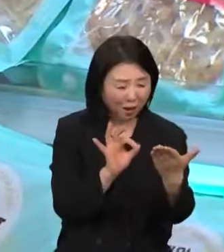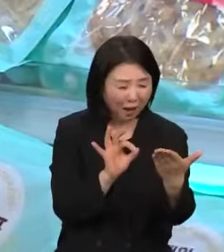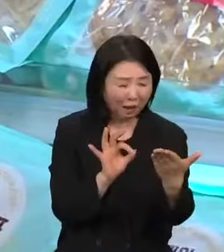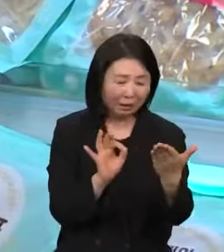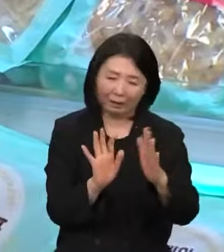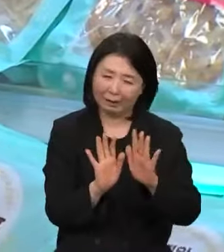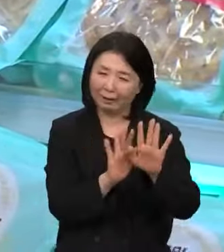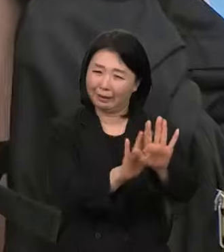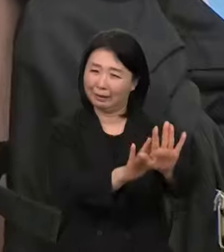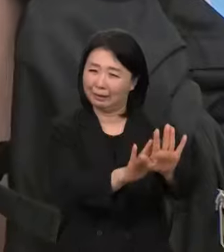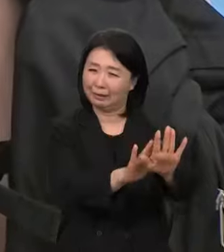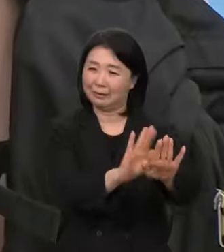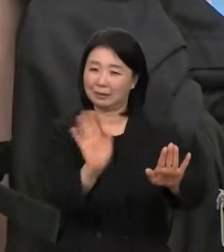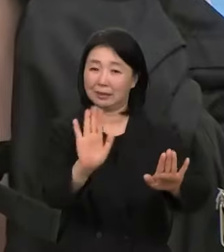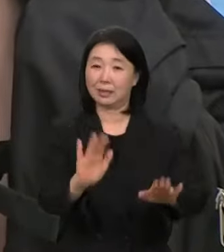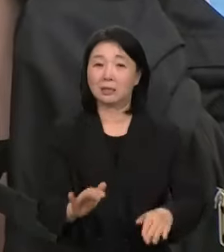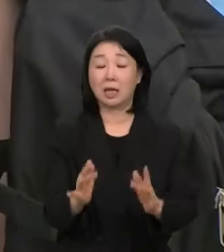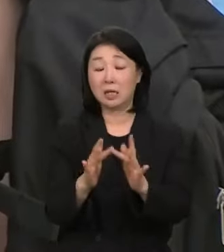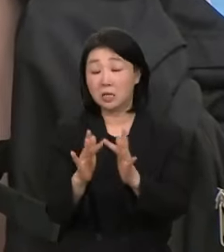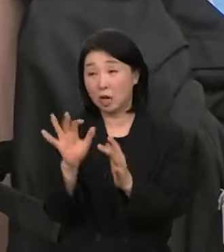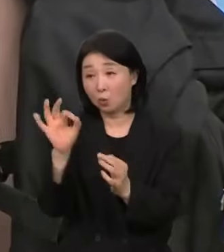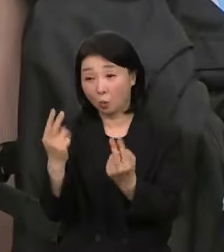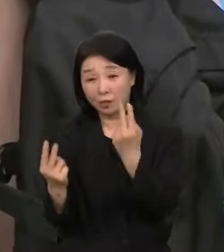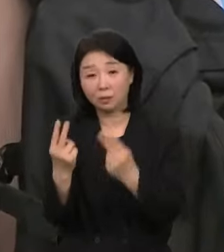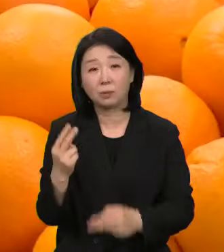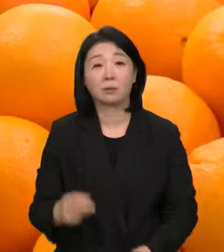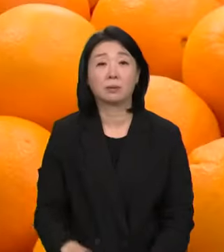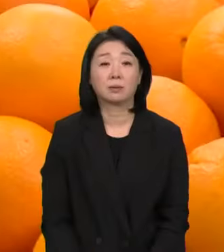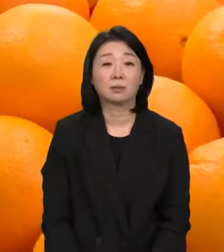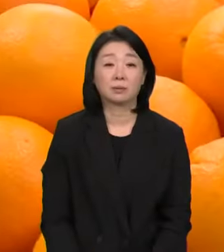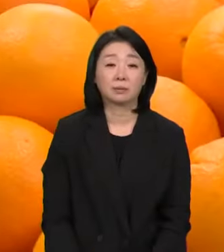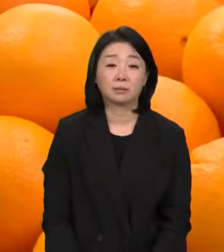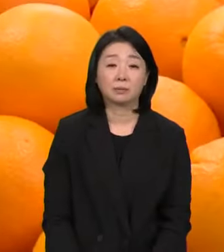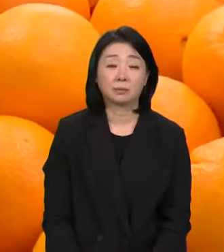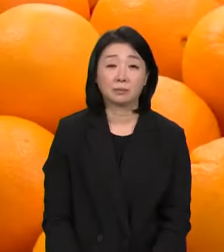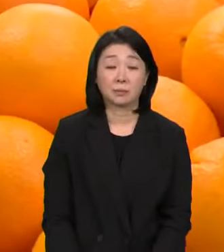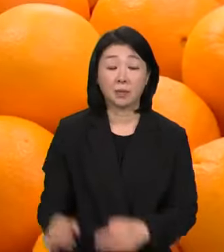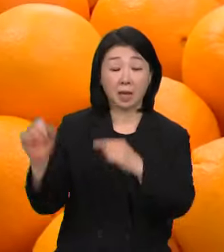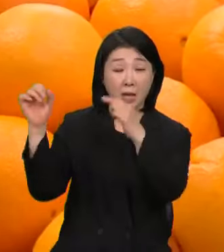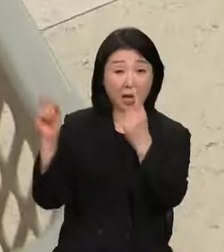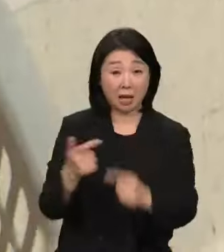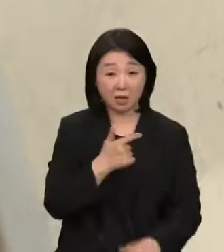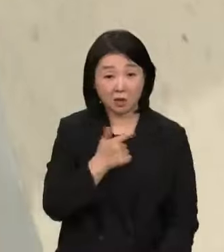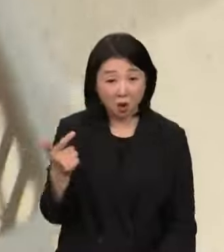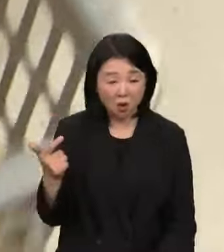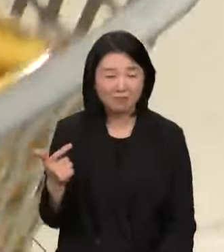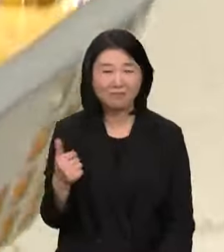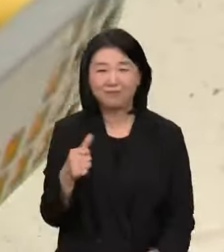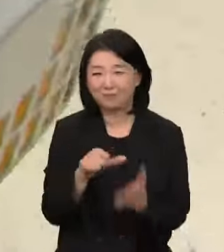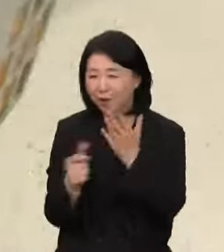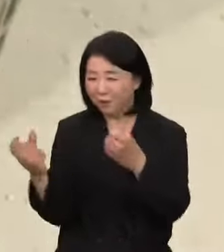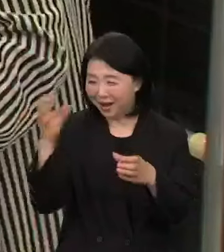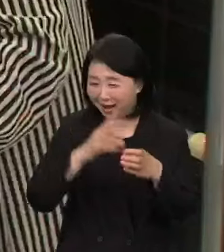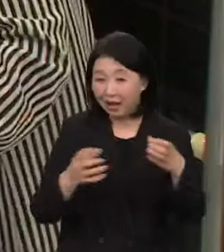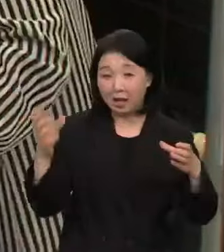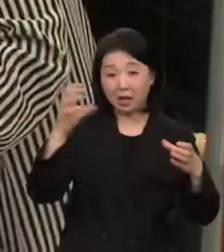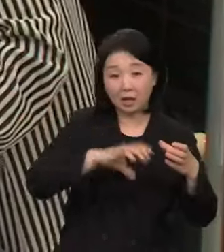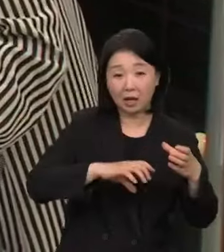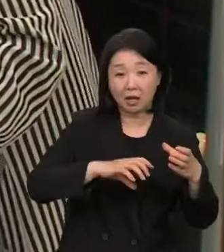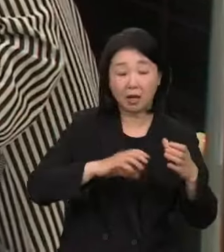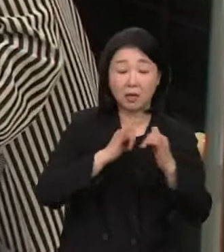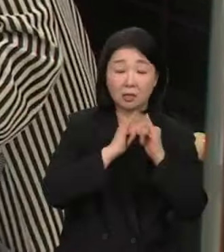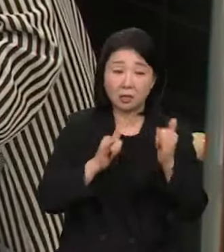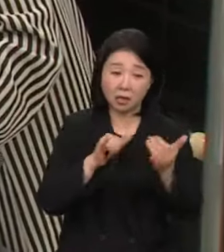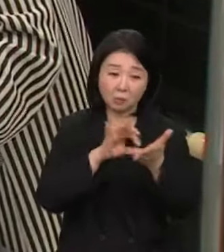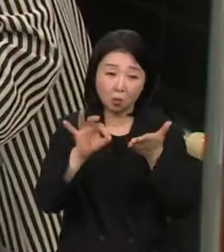다시 내려놓습니다 온라인 가격과 비교하기도 합니다 그마 제 민간소비가